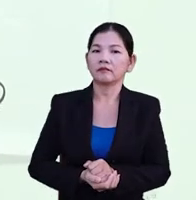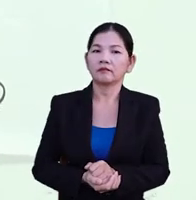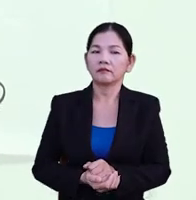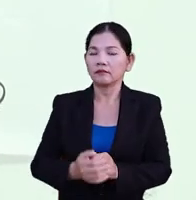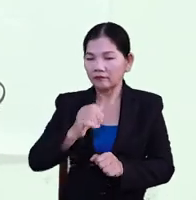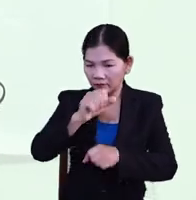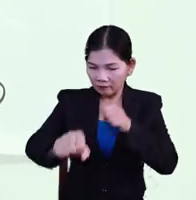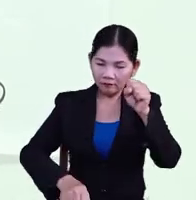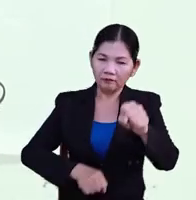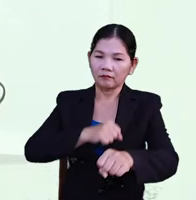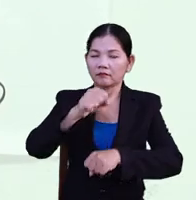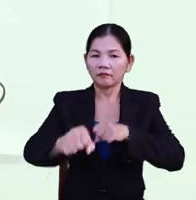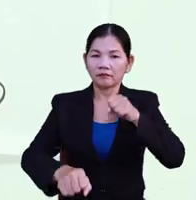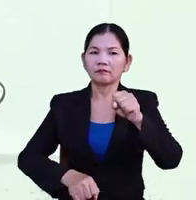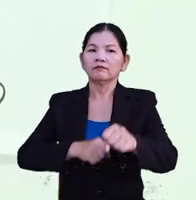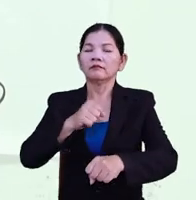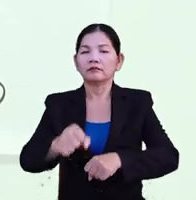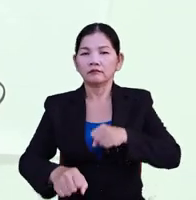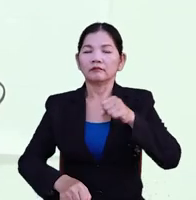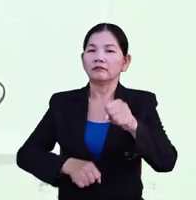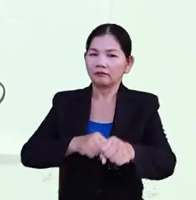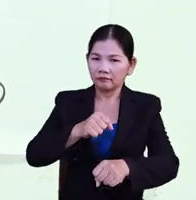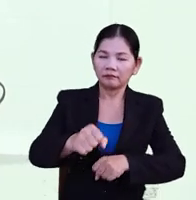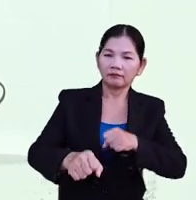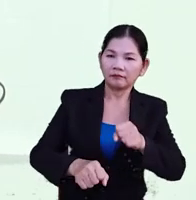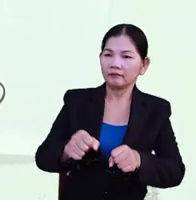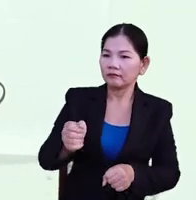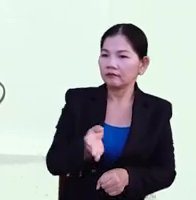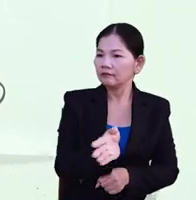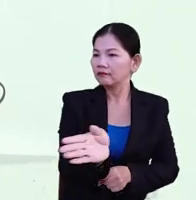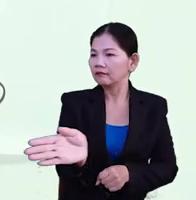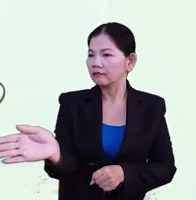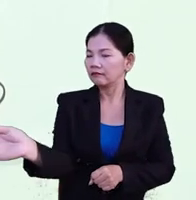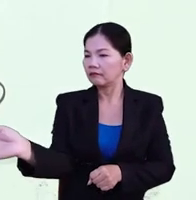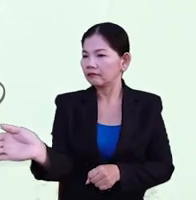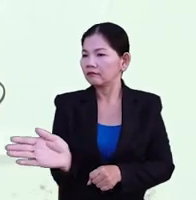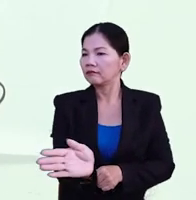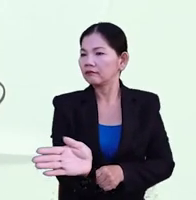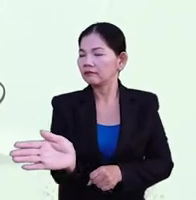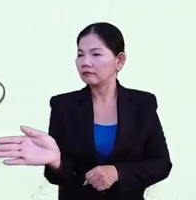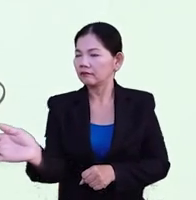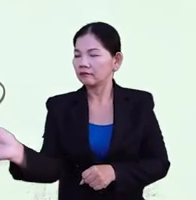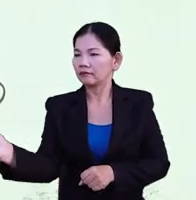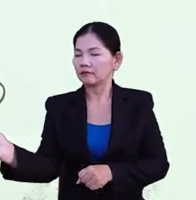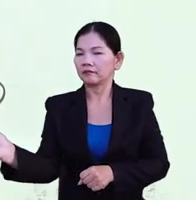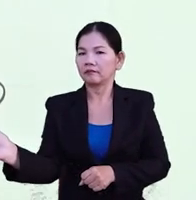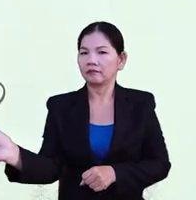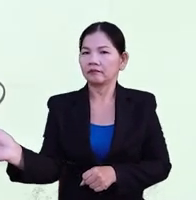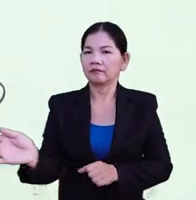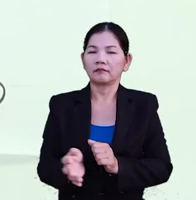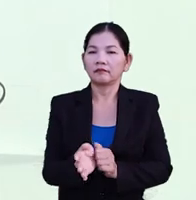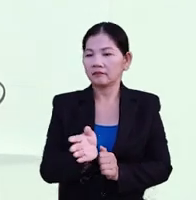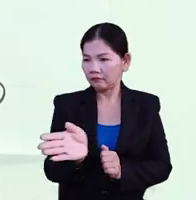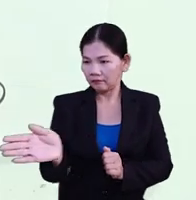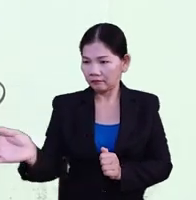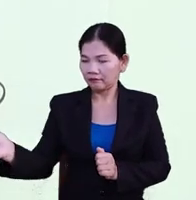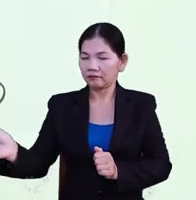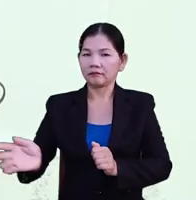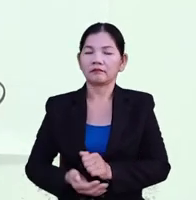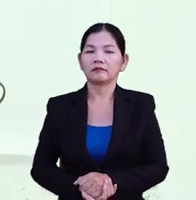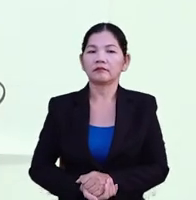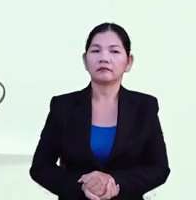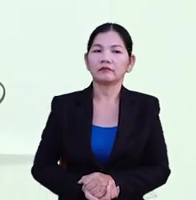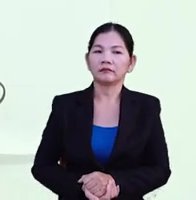យើងកំពុងតែជីកកង់អញ្ចឹងជីកទៅព្រួយនេះគេឲ្យបាត់មកណេះអញ្ចឹងបាត់មកណេះគឺមានន័យថាខាង